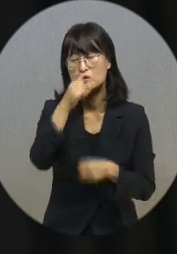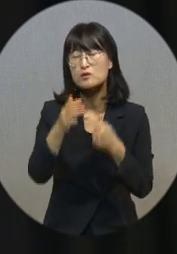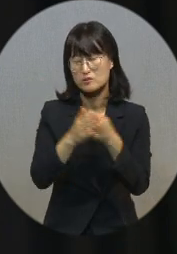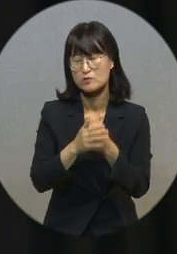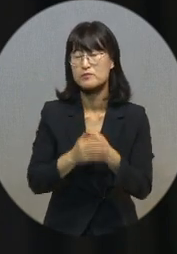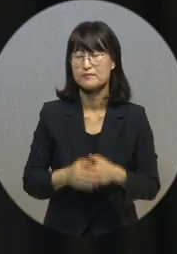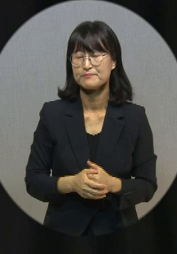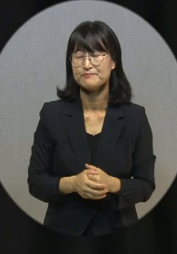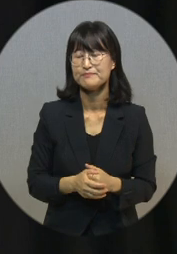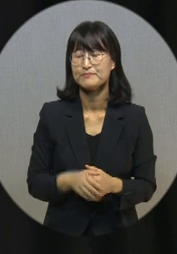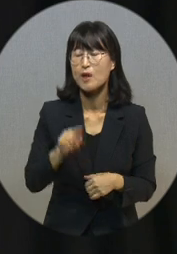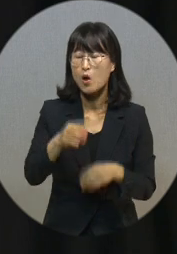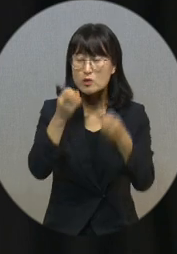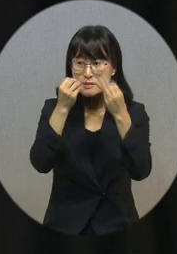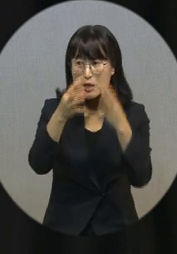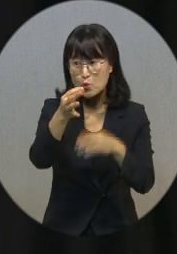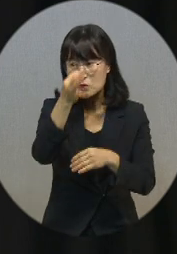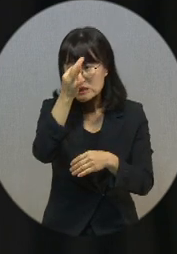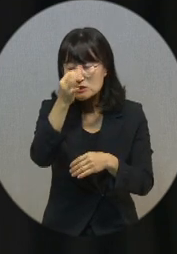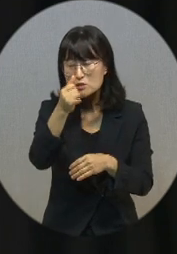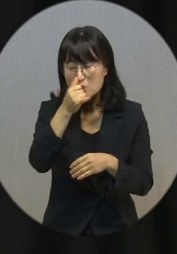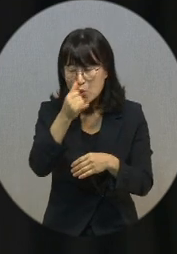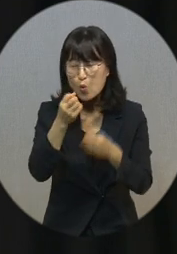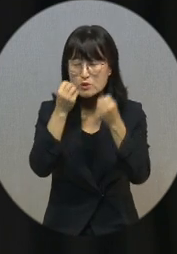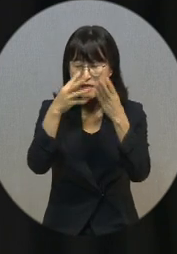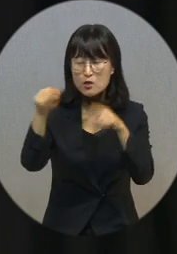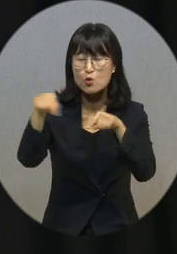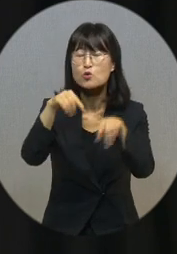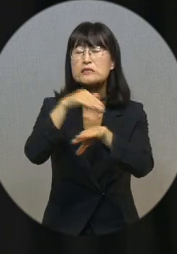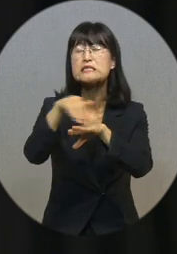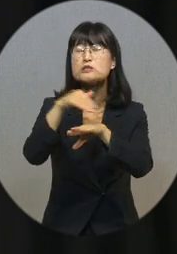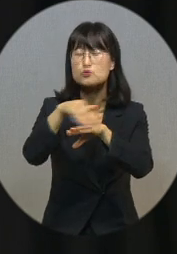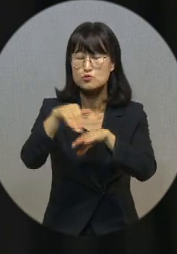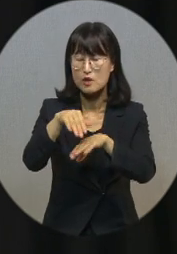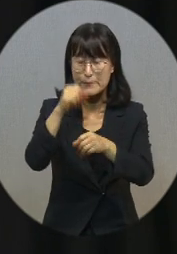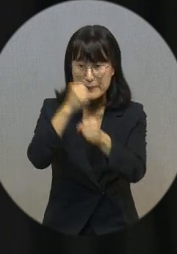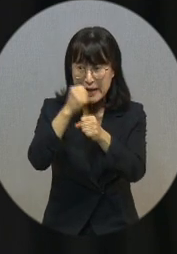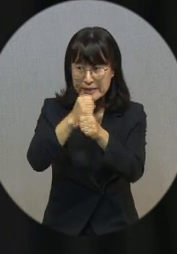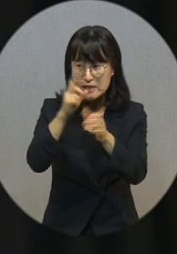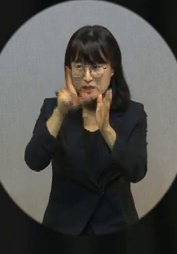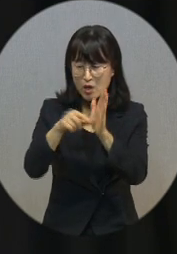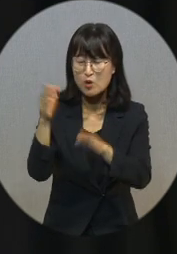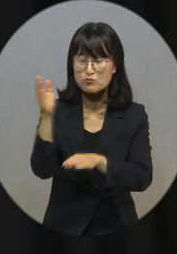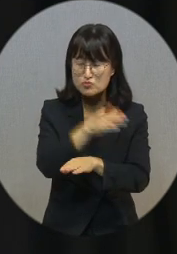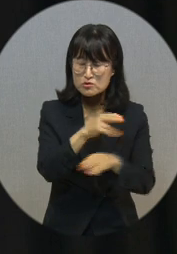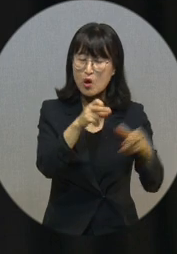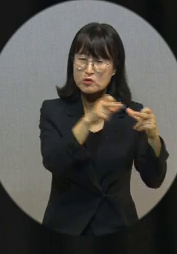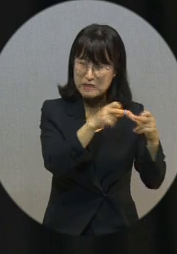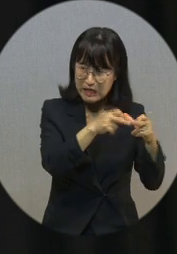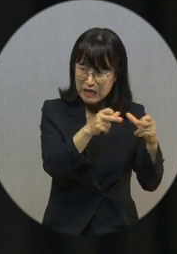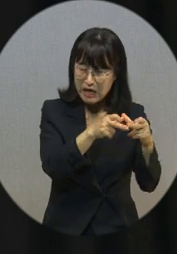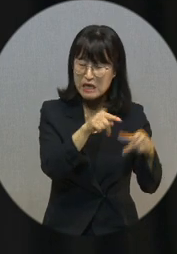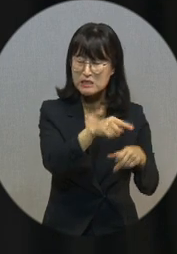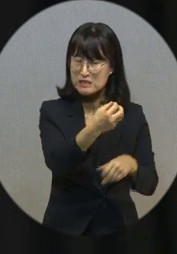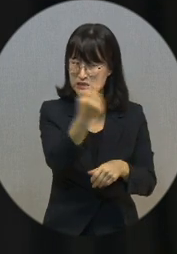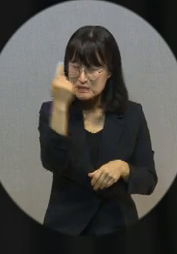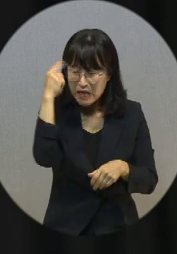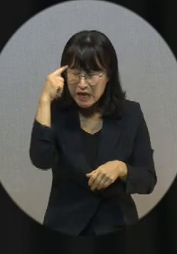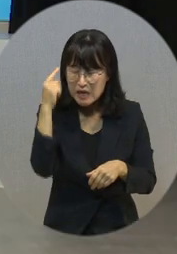새로운 기술이 도입되고 새로운 정책에 도입될 때부터 네. 안착이 될 수 있도록 많은 응원 부탁드리겠습니다.